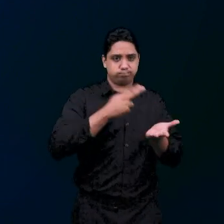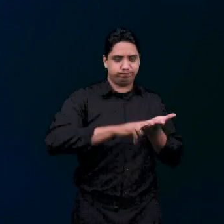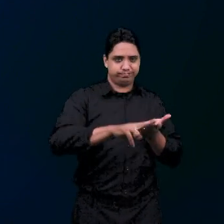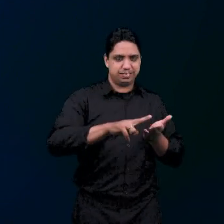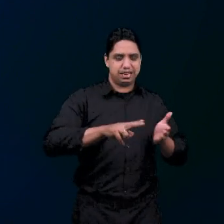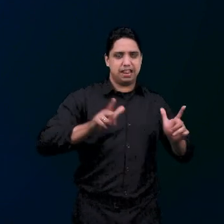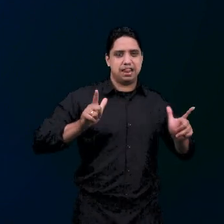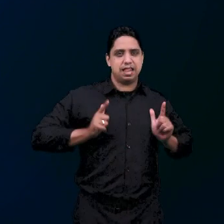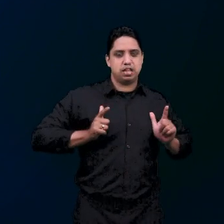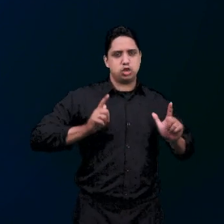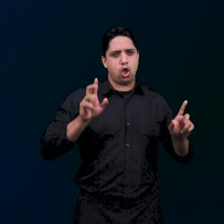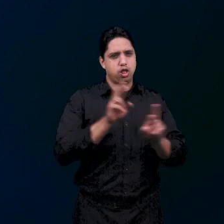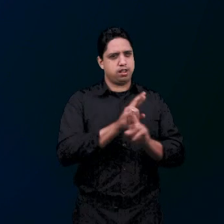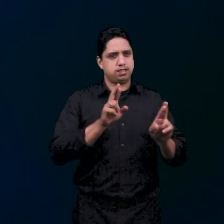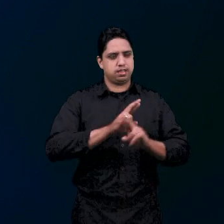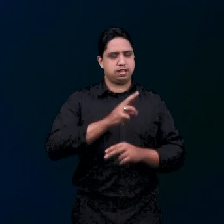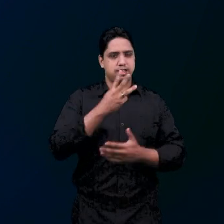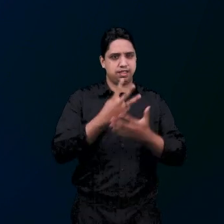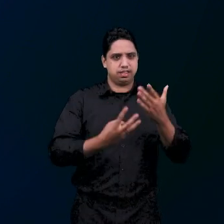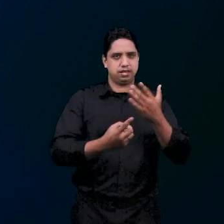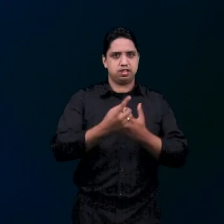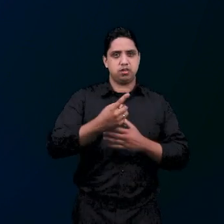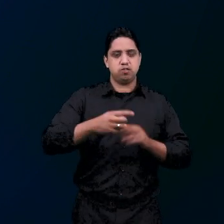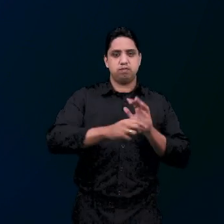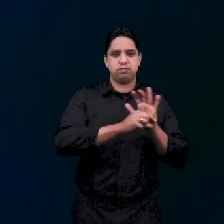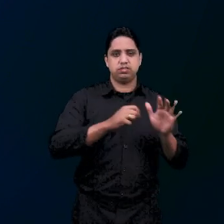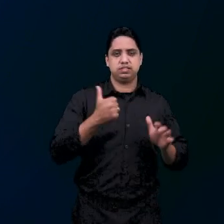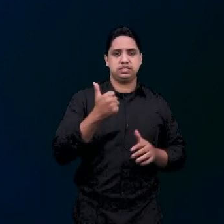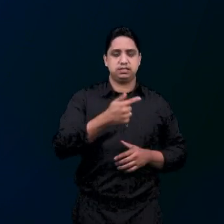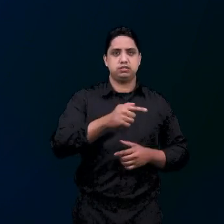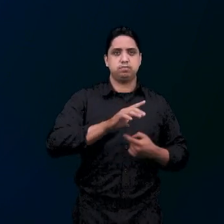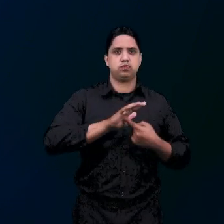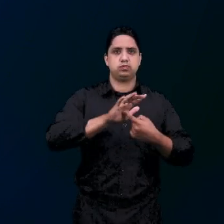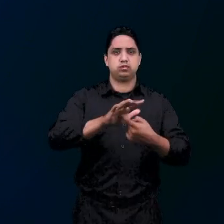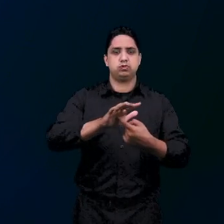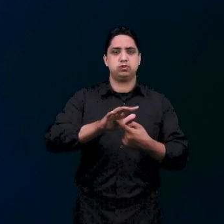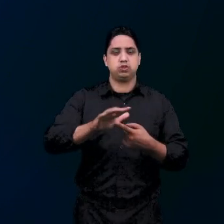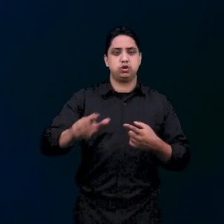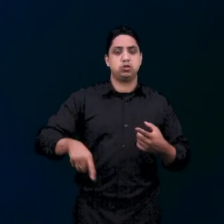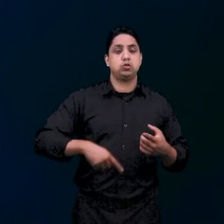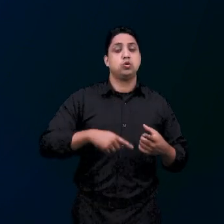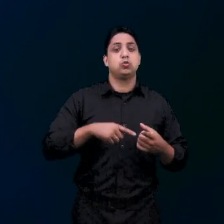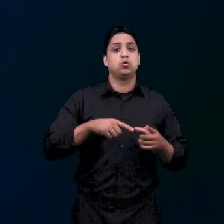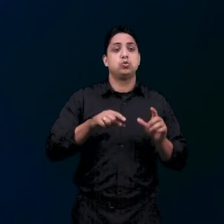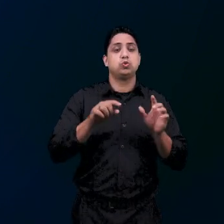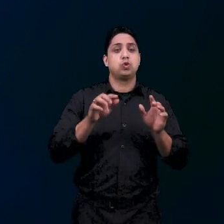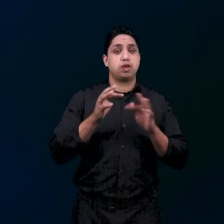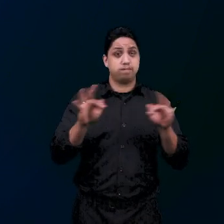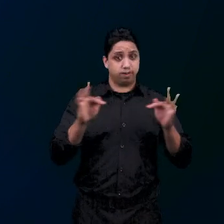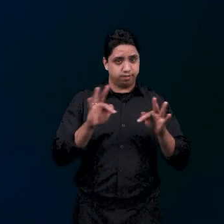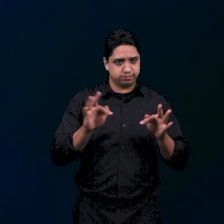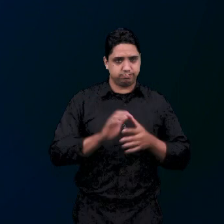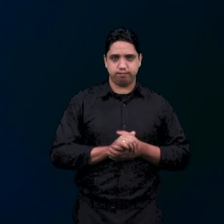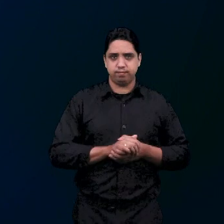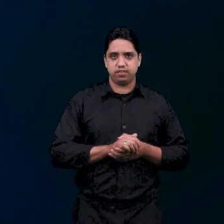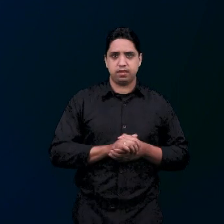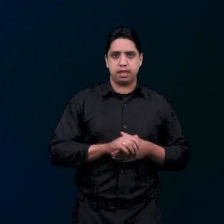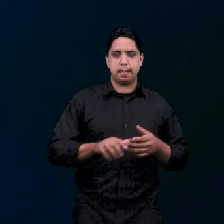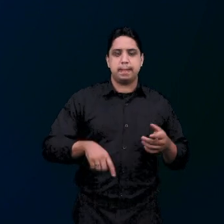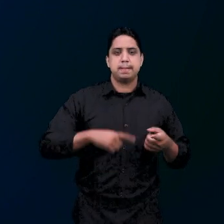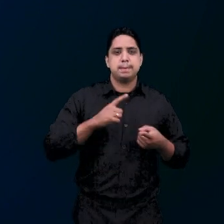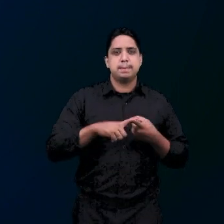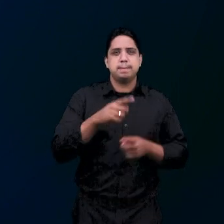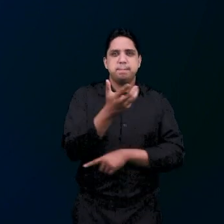Trinité, dans le verset 17, nous allons retrouver dans le verset misérable